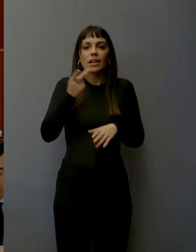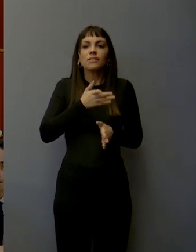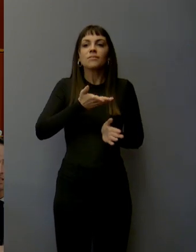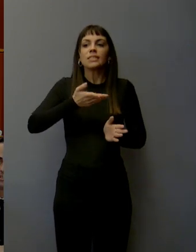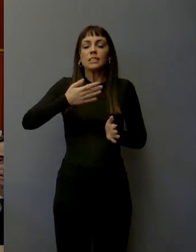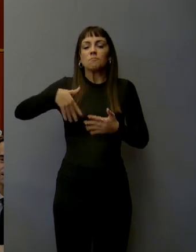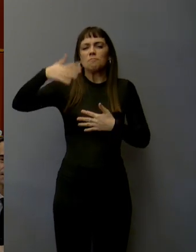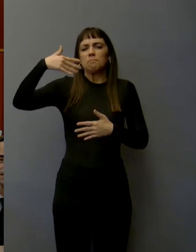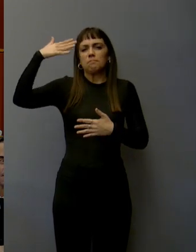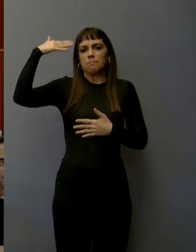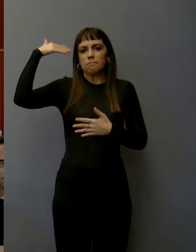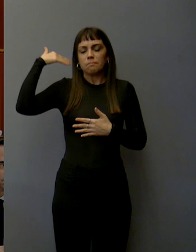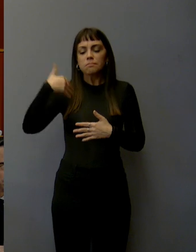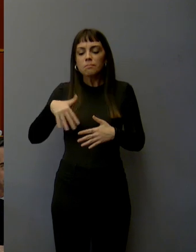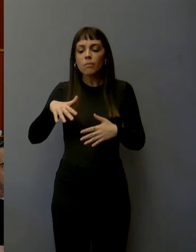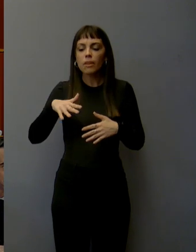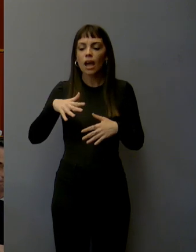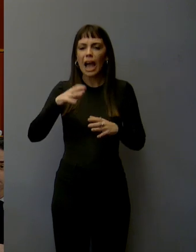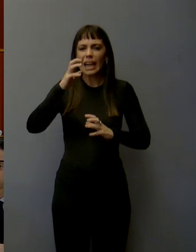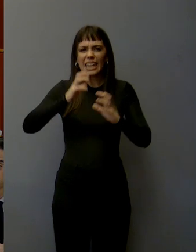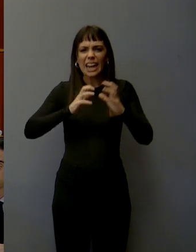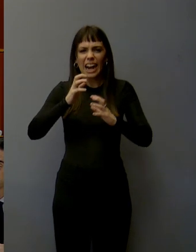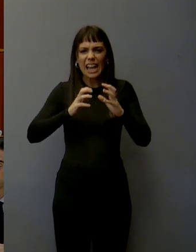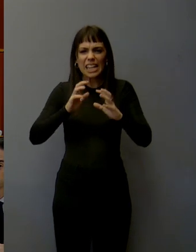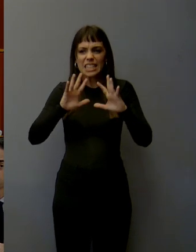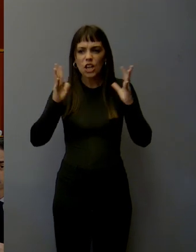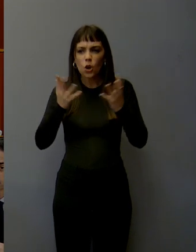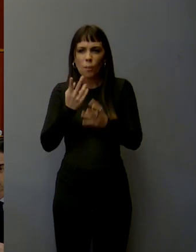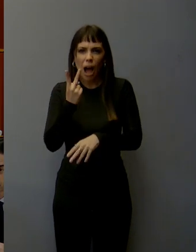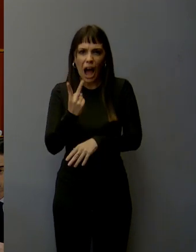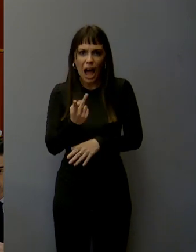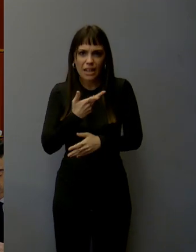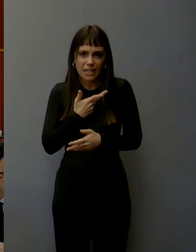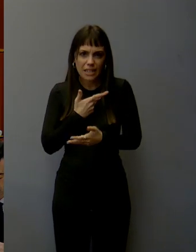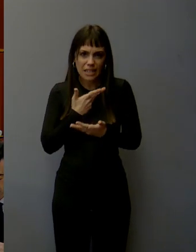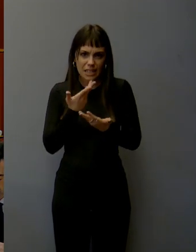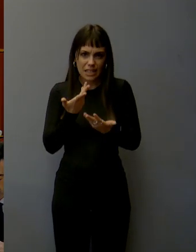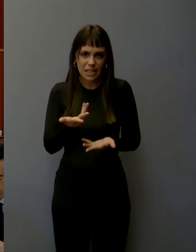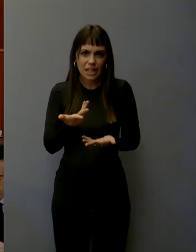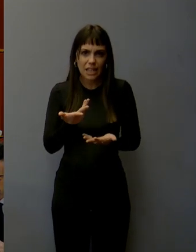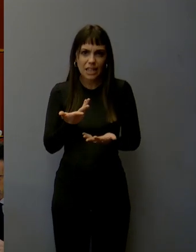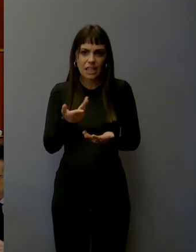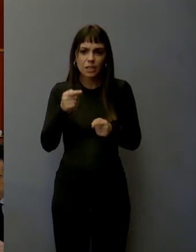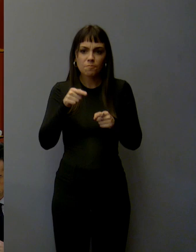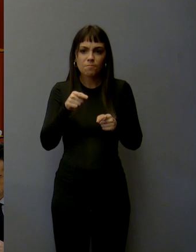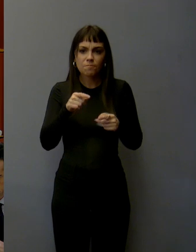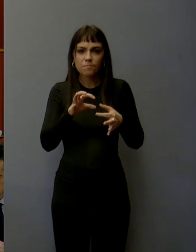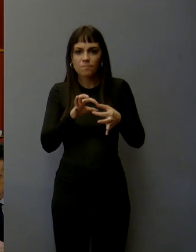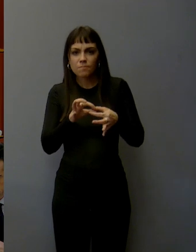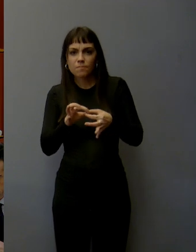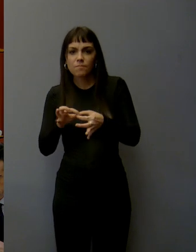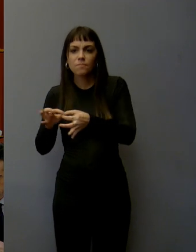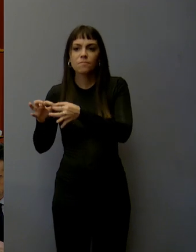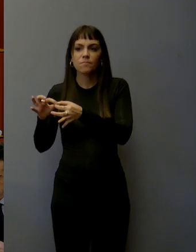crisi globali ehm il sindaco che sorride e le due crisi globali Figlie della finanza redazione dell'economia